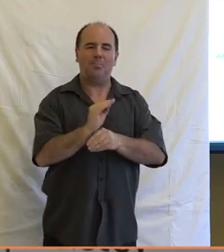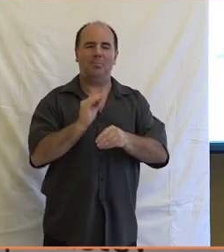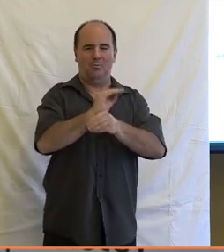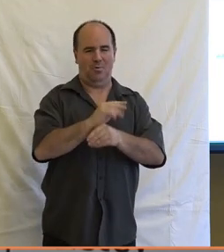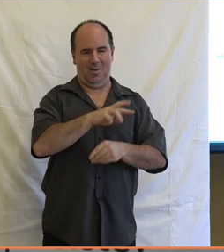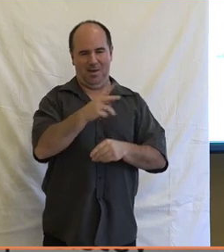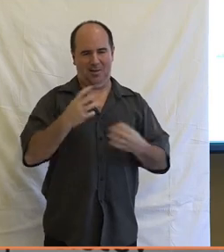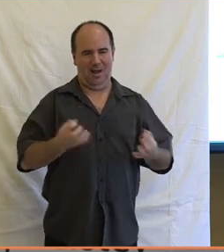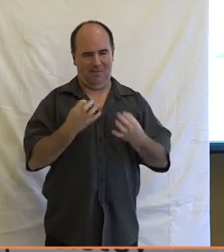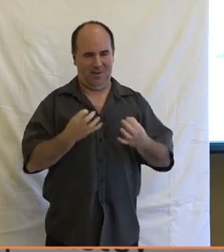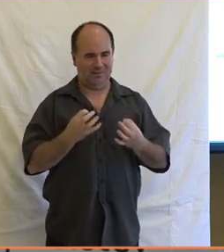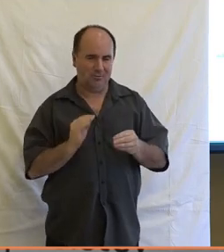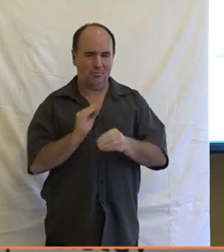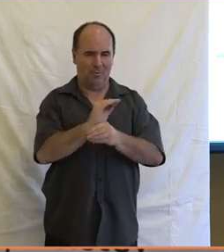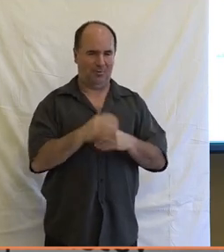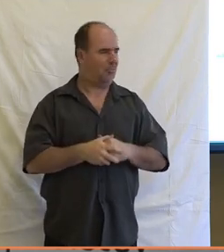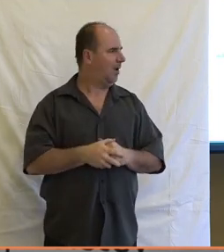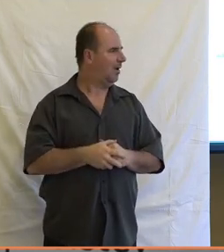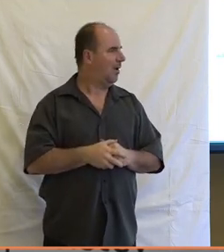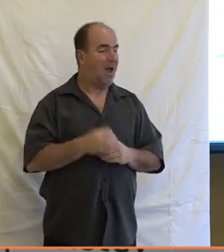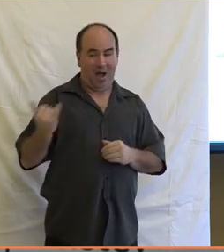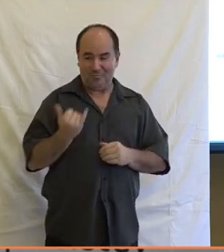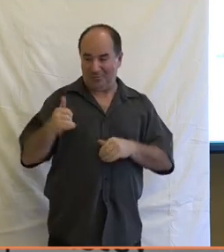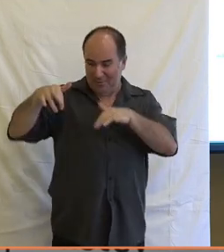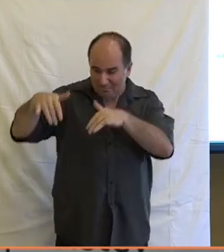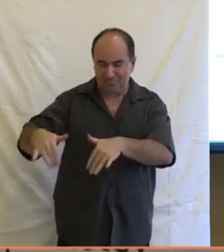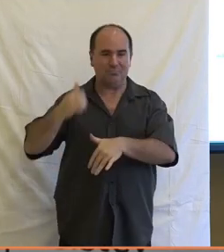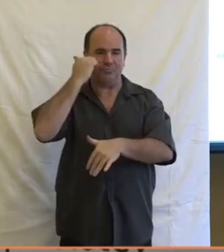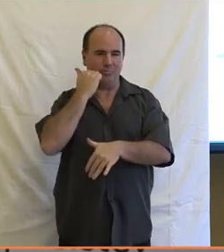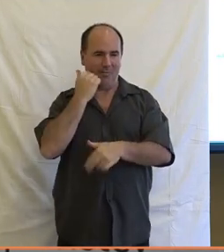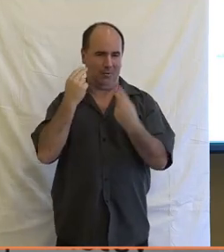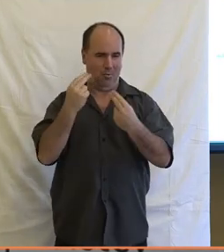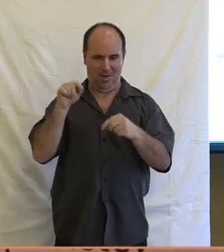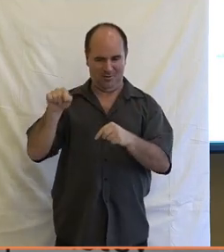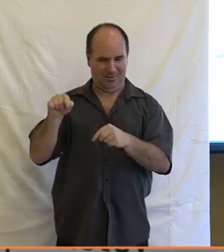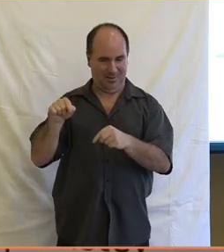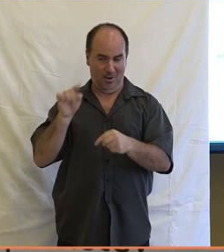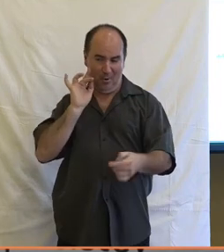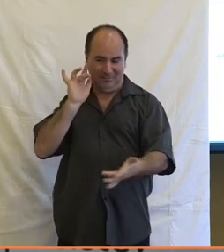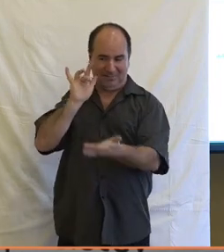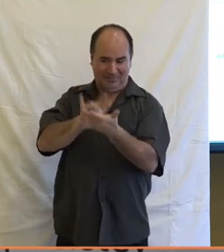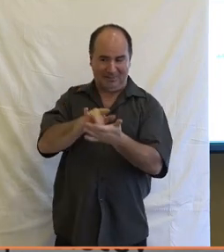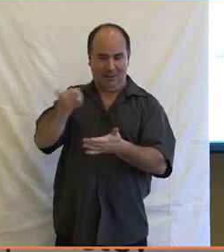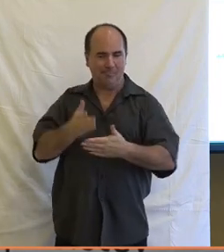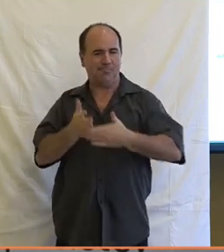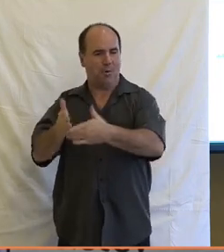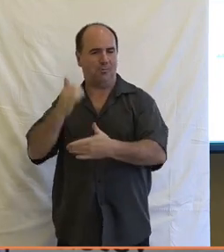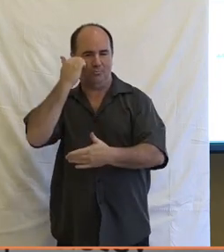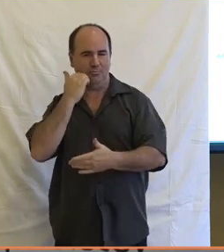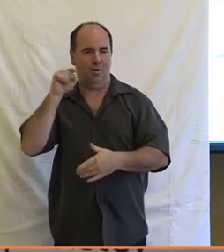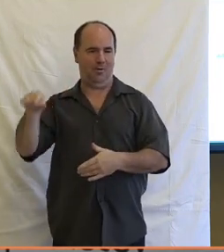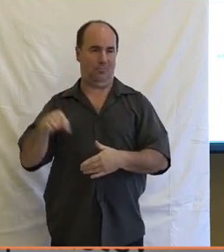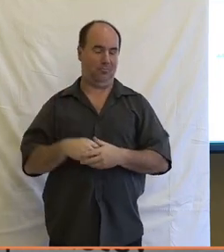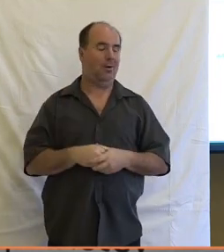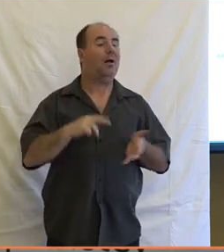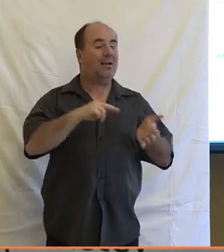tam musí ten člověk u toho být, nebo ten člověk tam je. To znamená, je to, ta technologie by měla být nějakým doplněním té stávající služby nebo